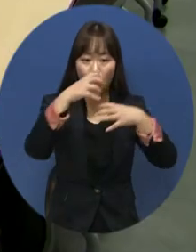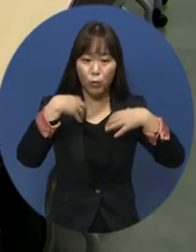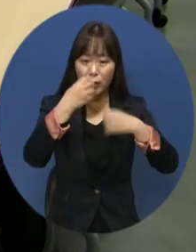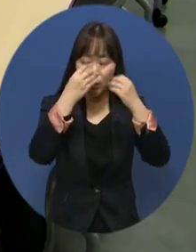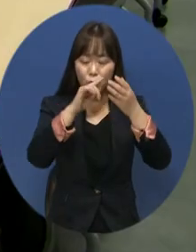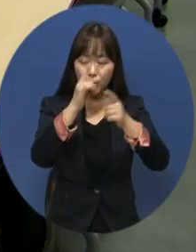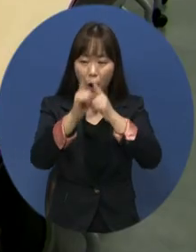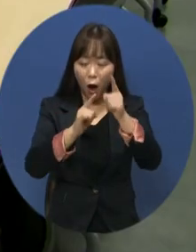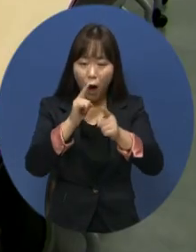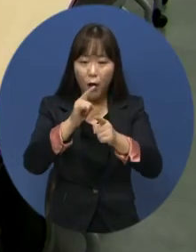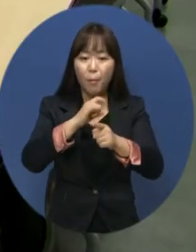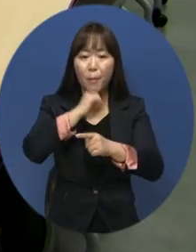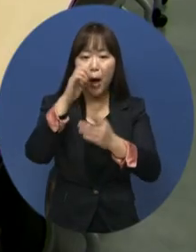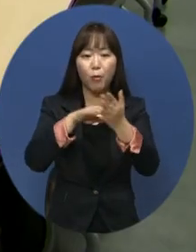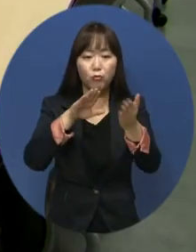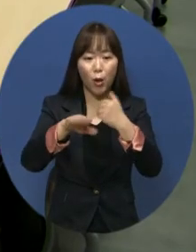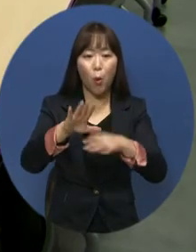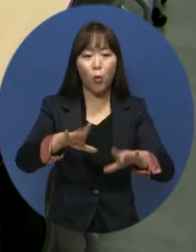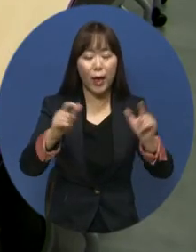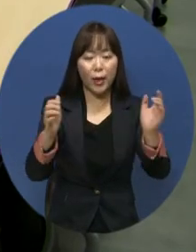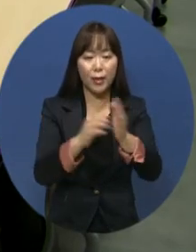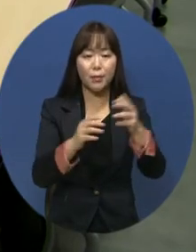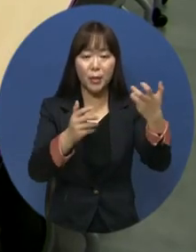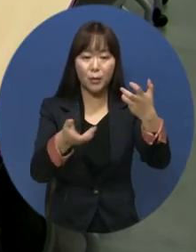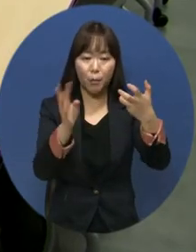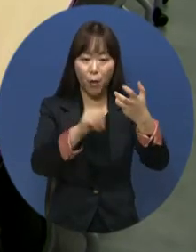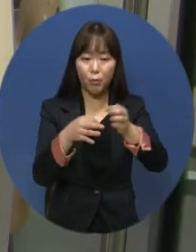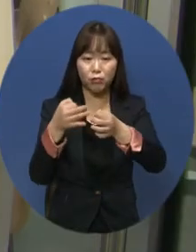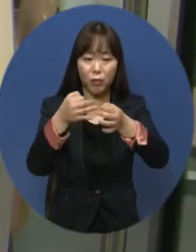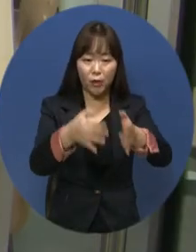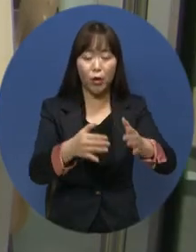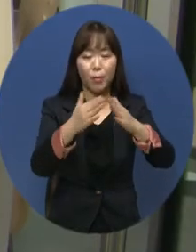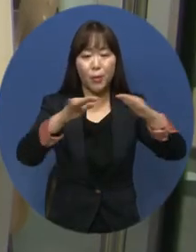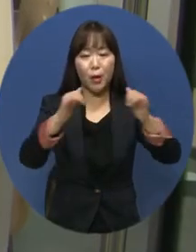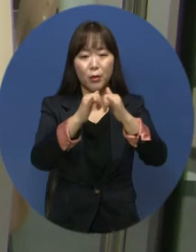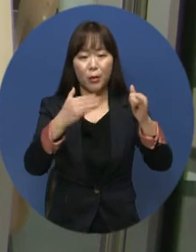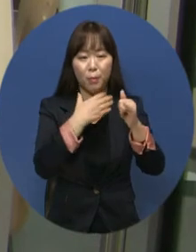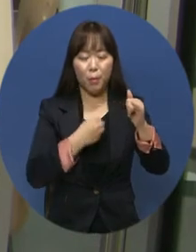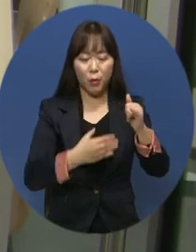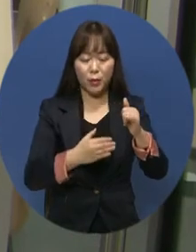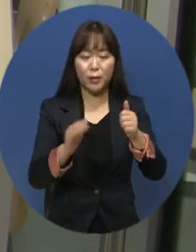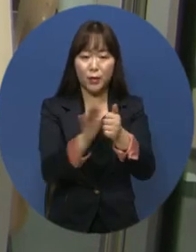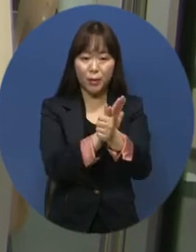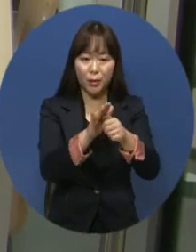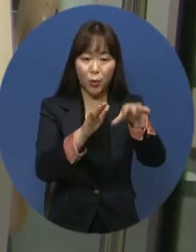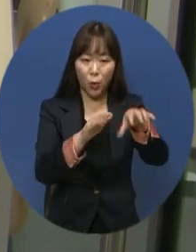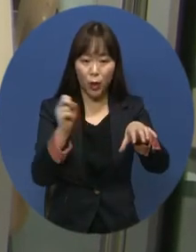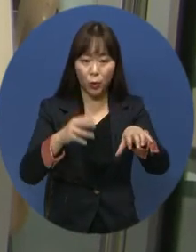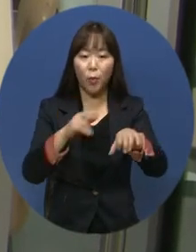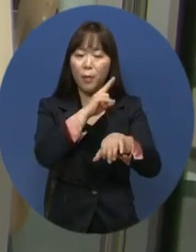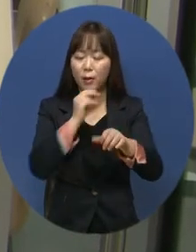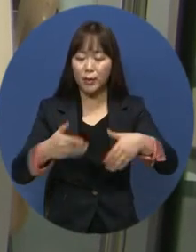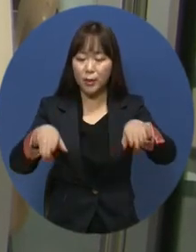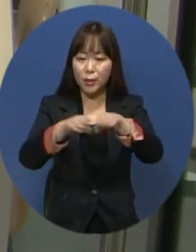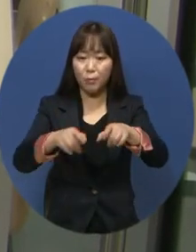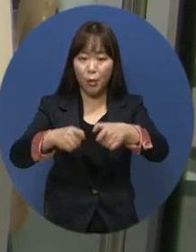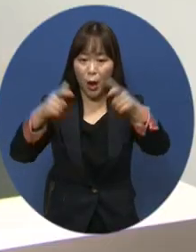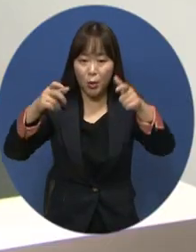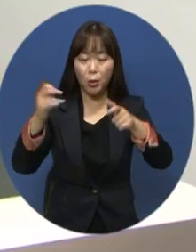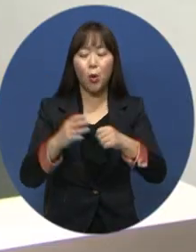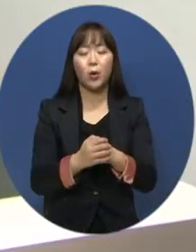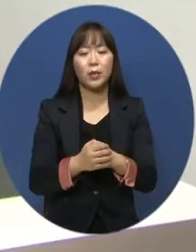올해까지 총 사업비 80억 원이 투입되어 주민의 복지 서비스 공감 및 주민 편의시설 확충